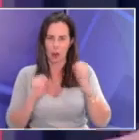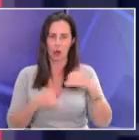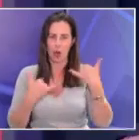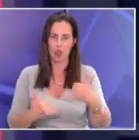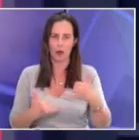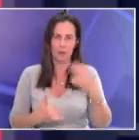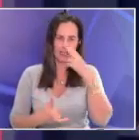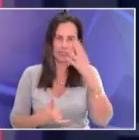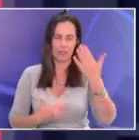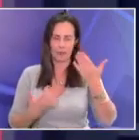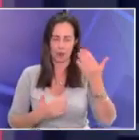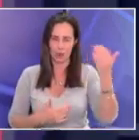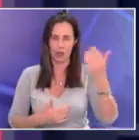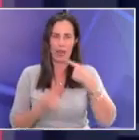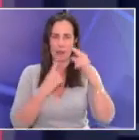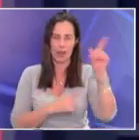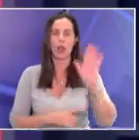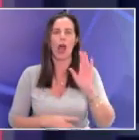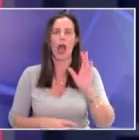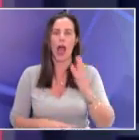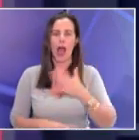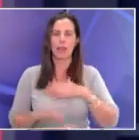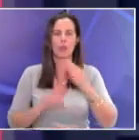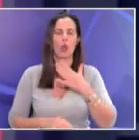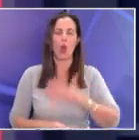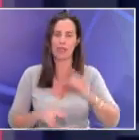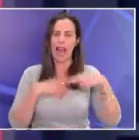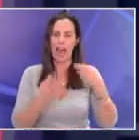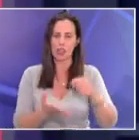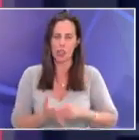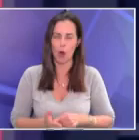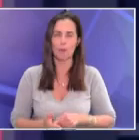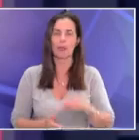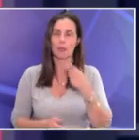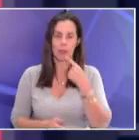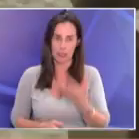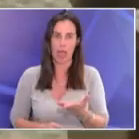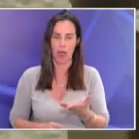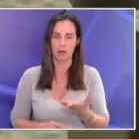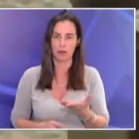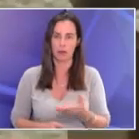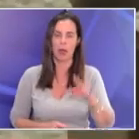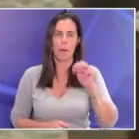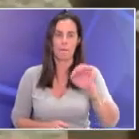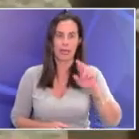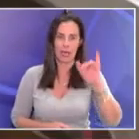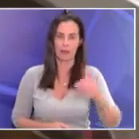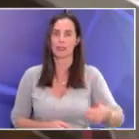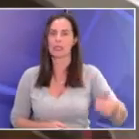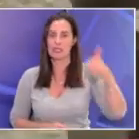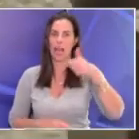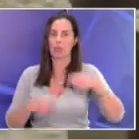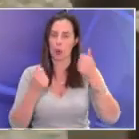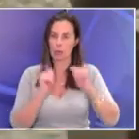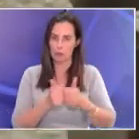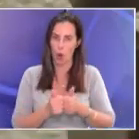עכשיו מנסים לקבל ממנו את התגובה המלאה, אבל אני באמת רוצה לחזור איתך לעניין הזה. מדובר במירי רגב, שרת